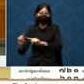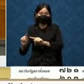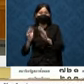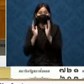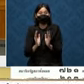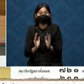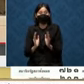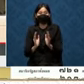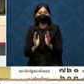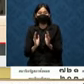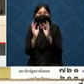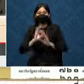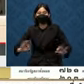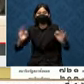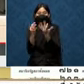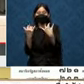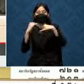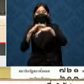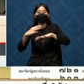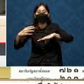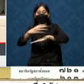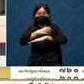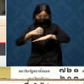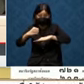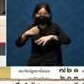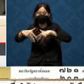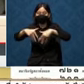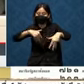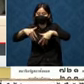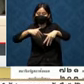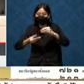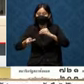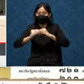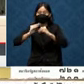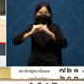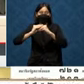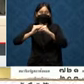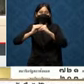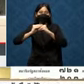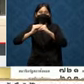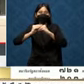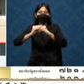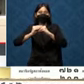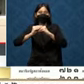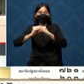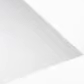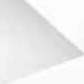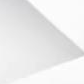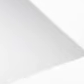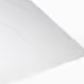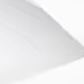องจำเป็นจะต้องมีส่วนร่วมในทางการเมืองในระดับท้องถิ่นมากยิ่งขึ้นนอกไปจากแค่เพียงการหย่อนบัตรเลือกตั้ง